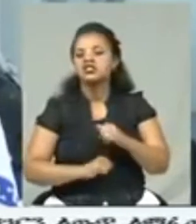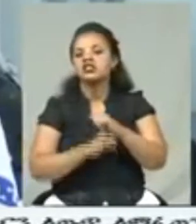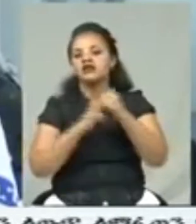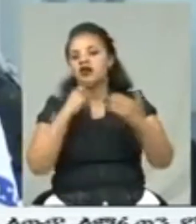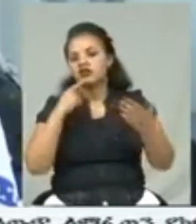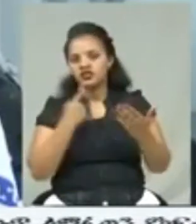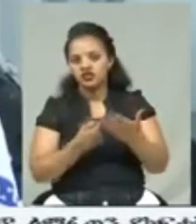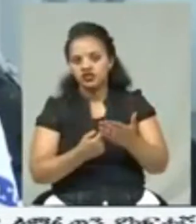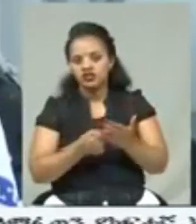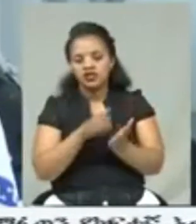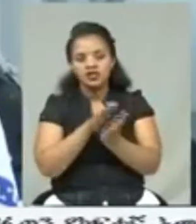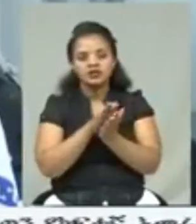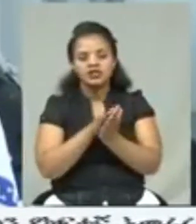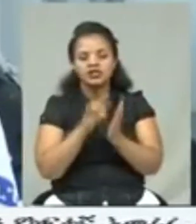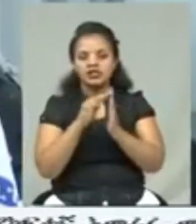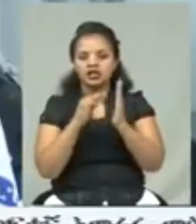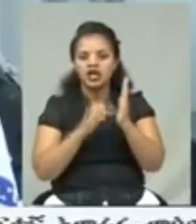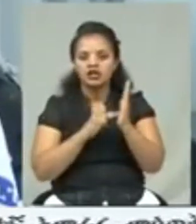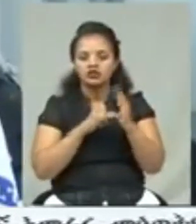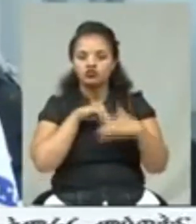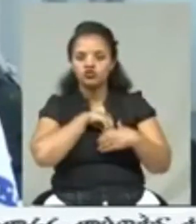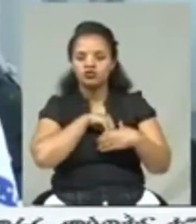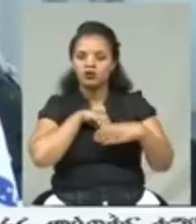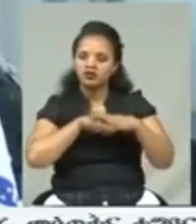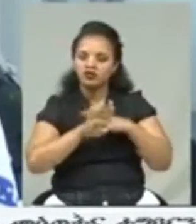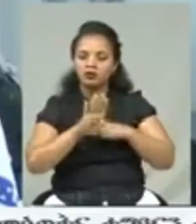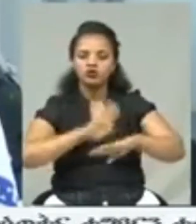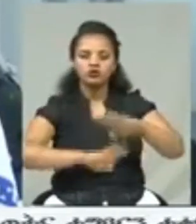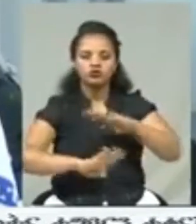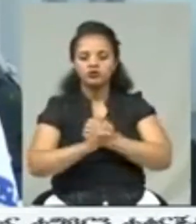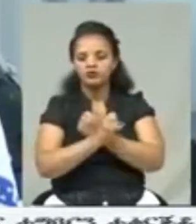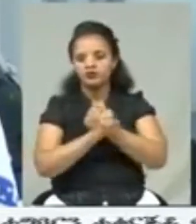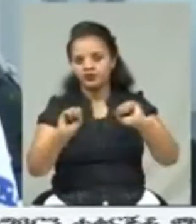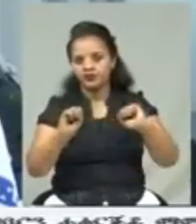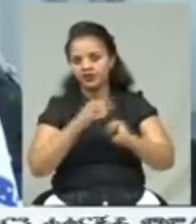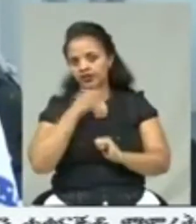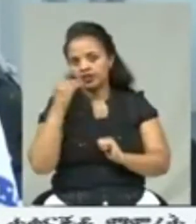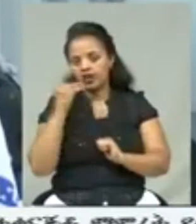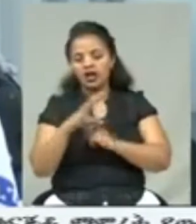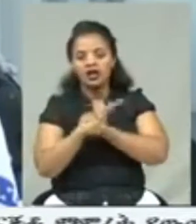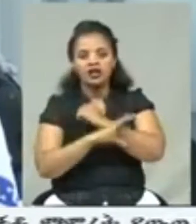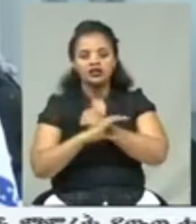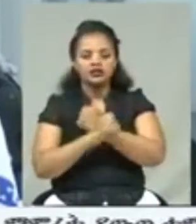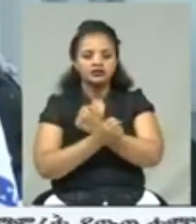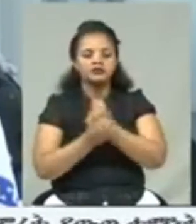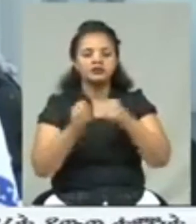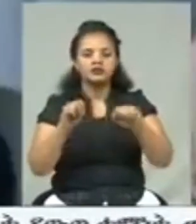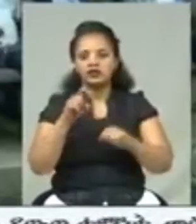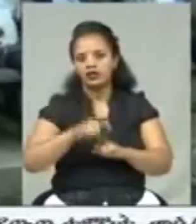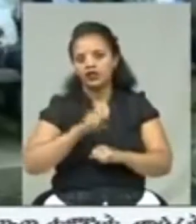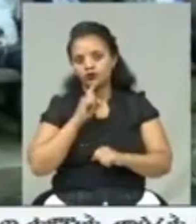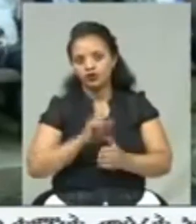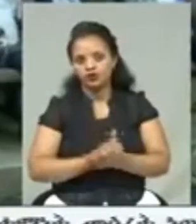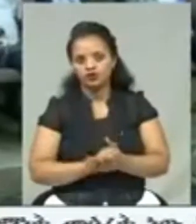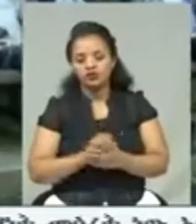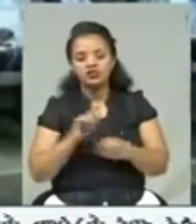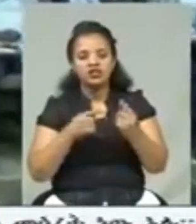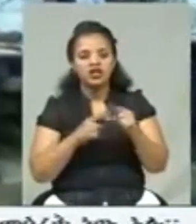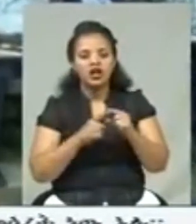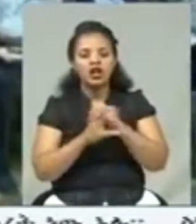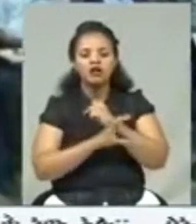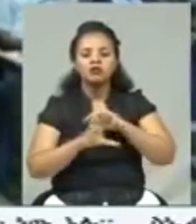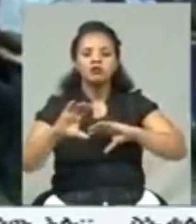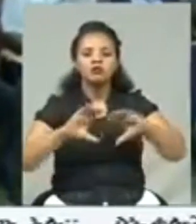አስረጂ የትምህርት ስርዓት ውስጥ በማስገባት ትውልዱን መታደግና ሀገርን ማዳን ተገቢ ነው። ስነ ቃል